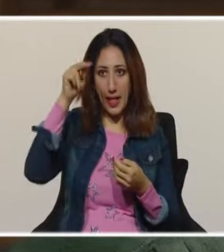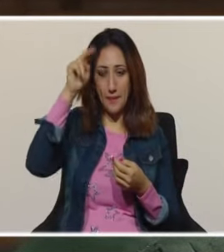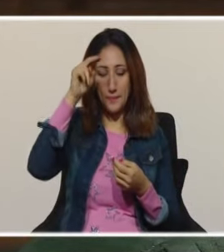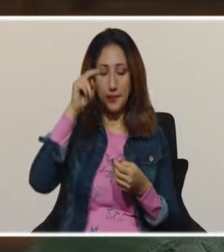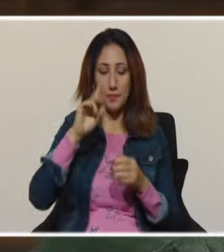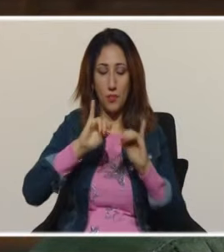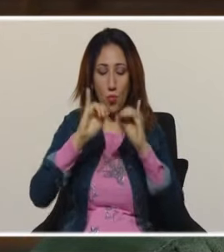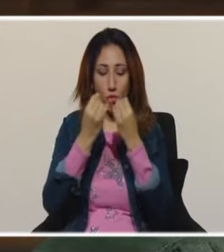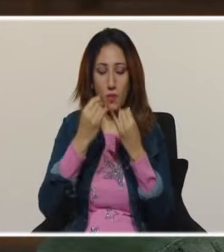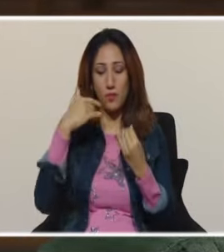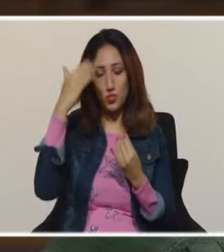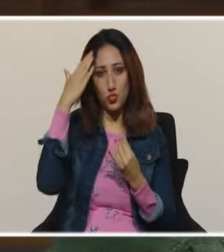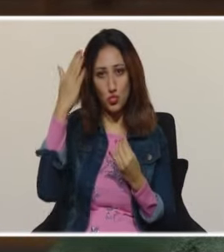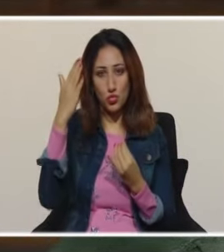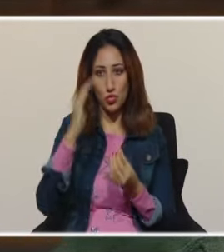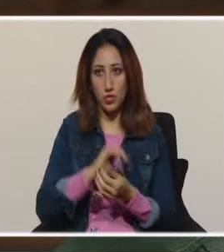الله.